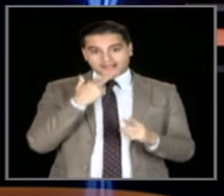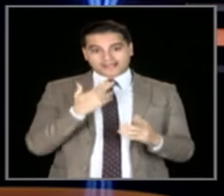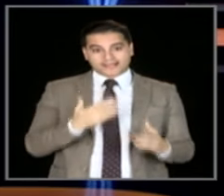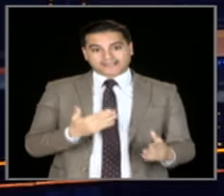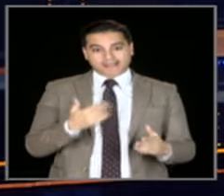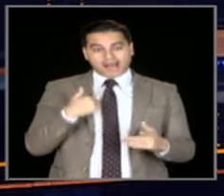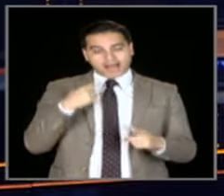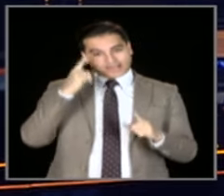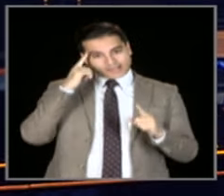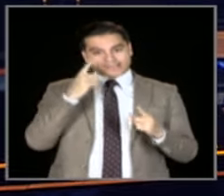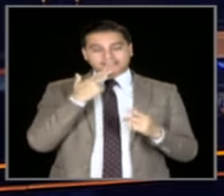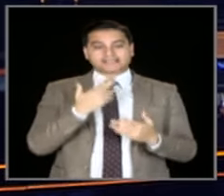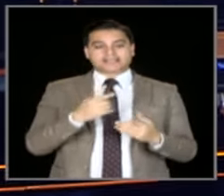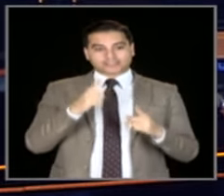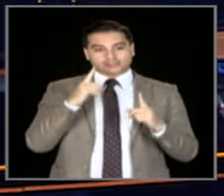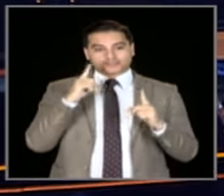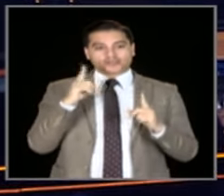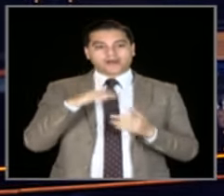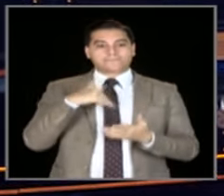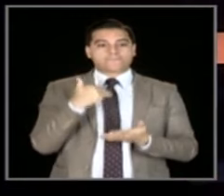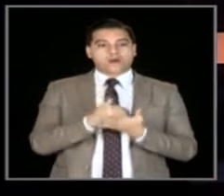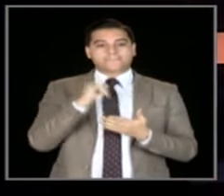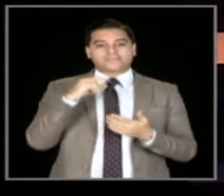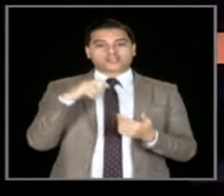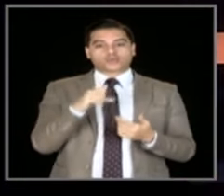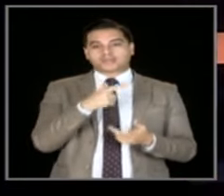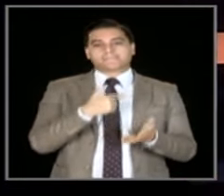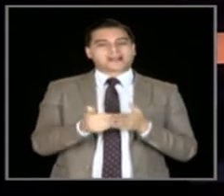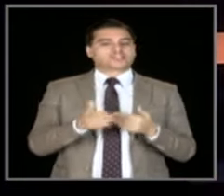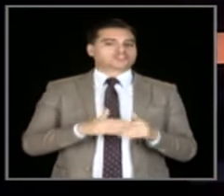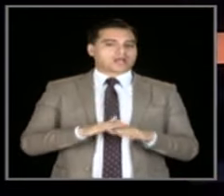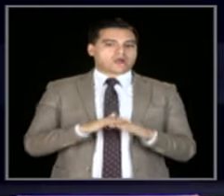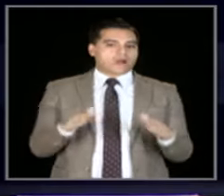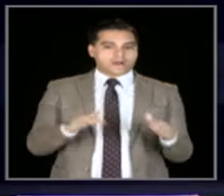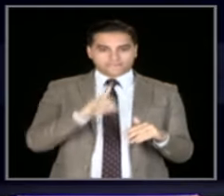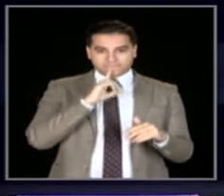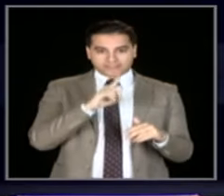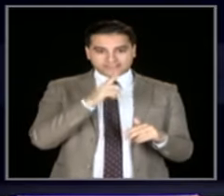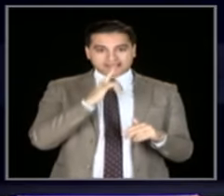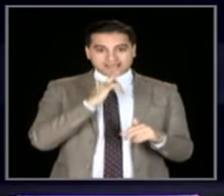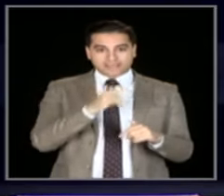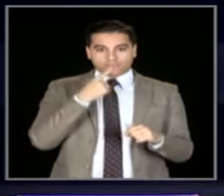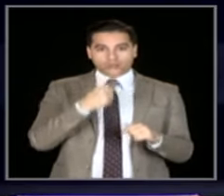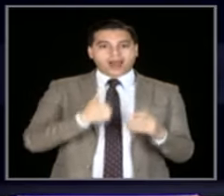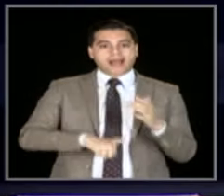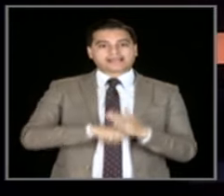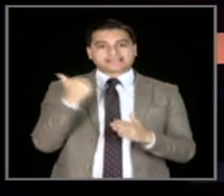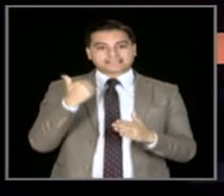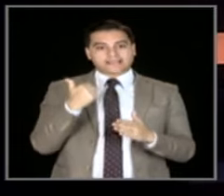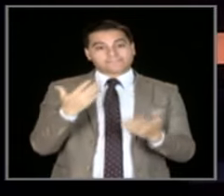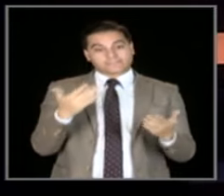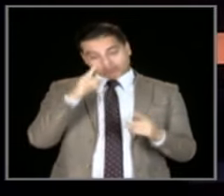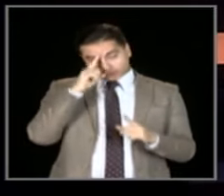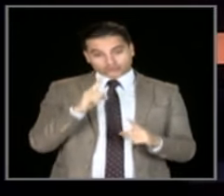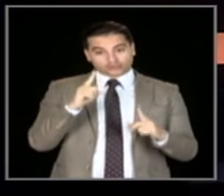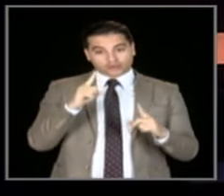انا متفائلة. بص ميدو محامي بقى، عامل فيها محامي، مالكش دعوة. مش شغلتي. بعدين انت دايما بتقول هنكسب. ان شاء